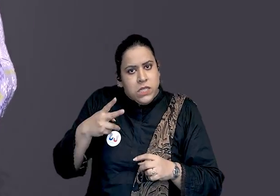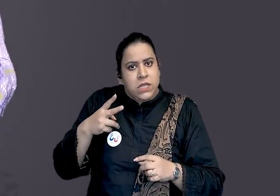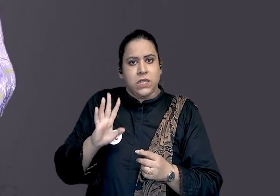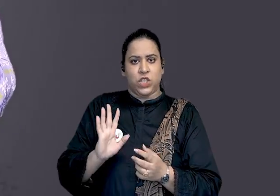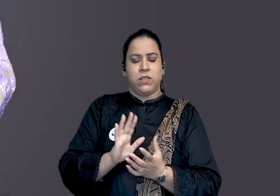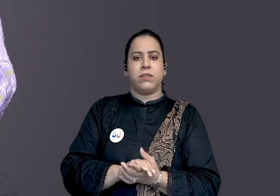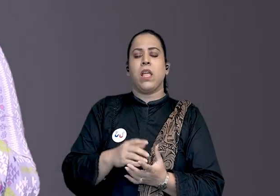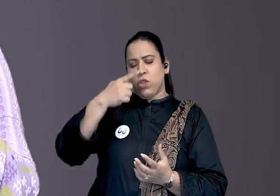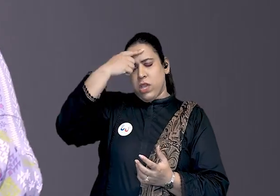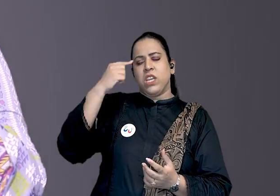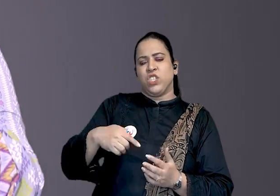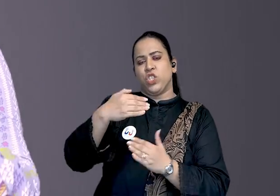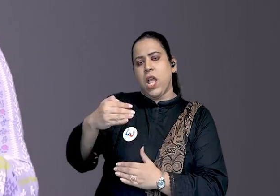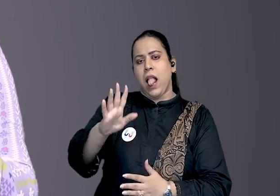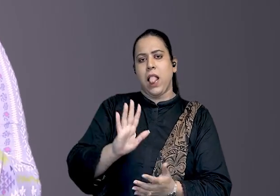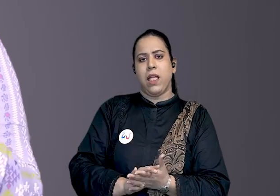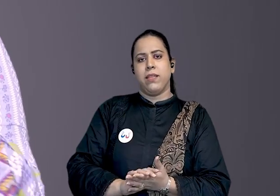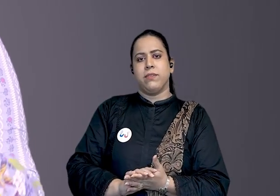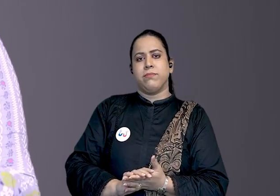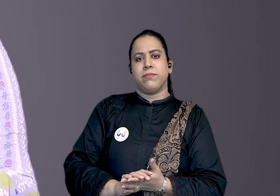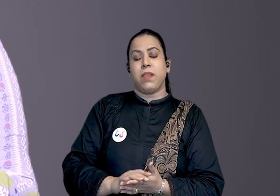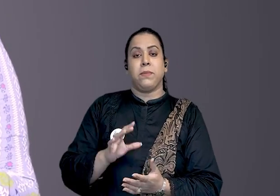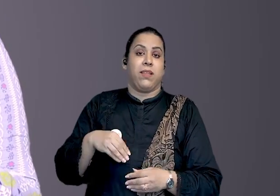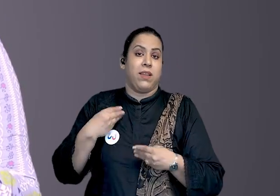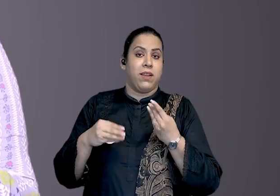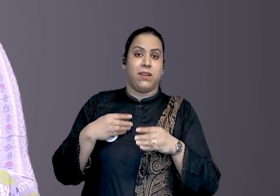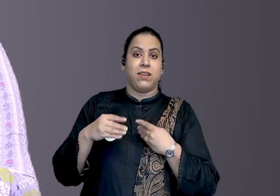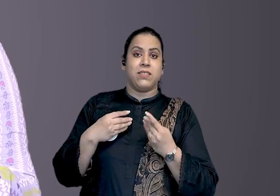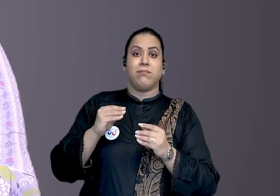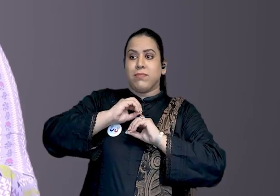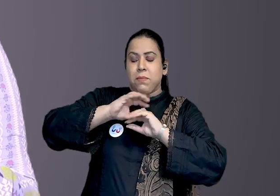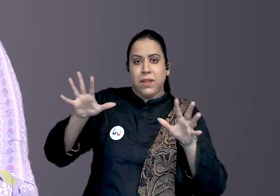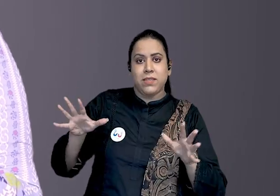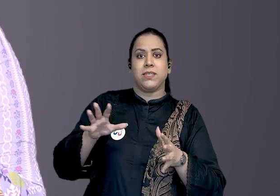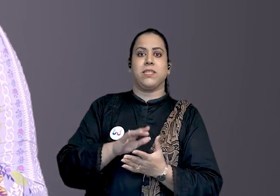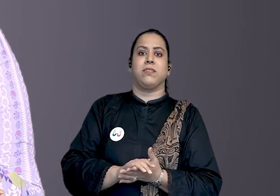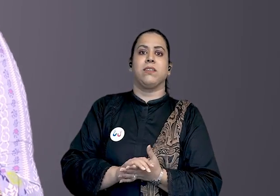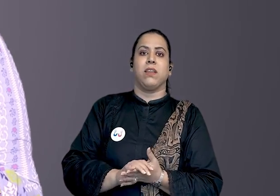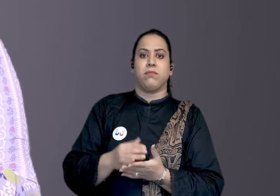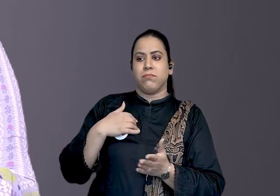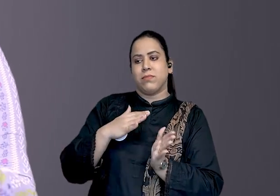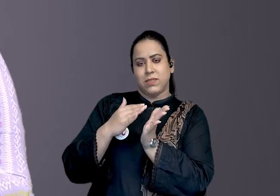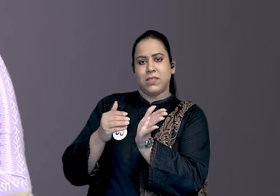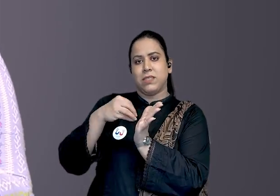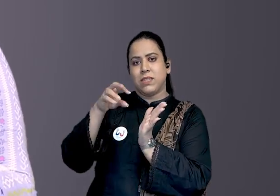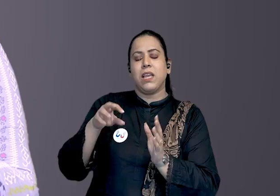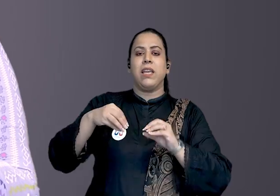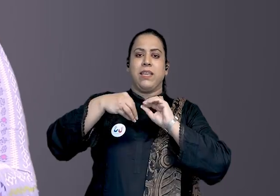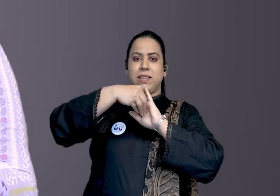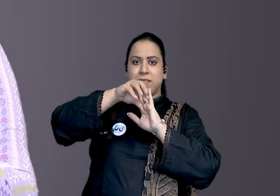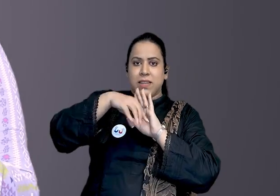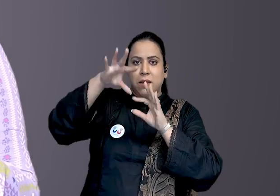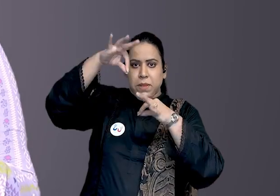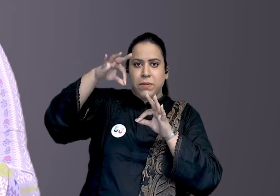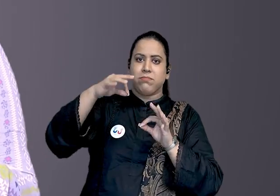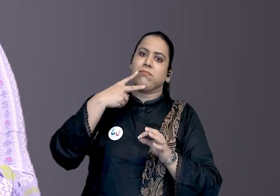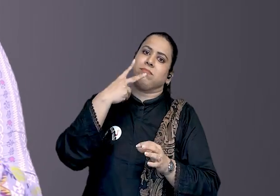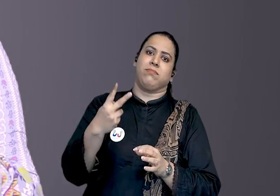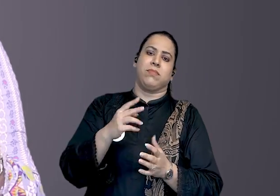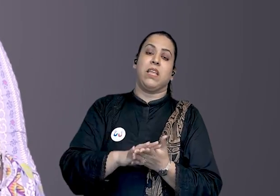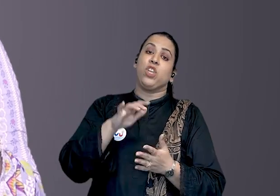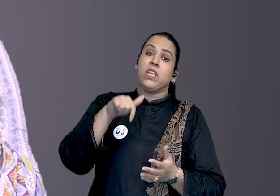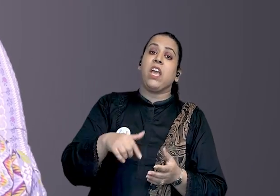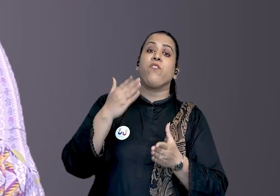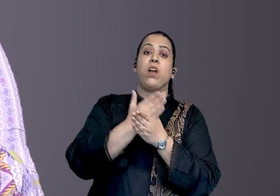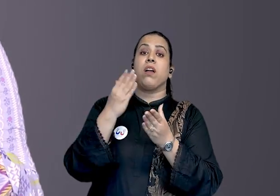علاوہ انگریزوں کی جب اسٹرگل کا پیریڈ چل رہا تھا، جب وہ یہاں پہ گریجولی ٹیک اوور کر رہے تھے، تو دے ور ان ٹچ ود